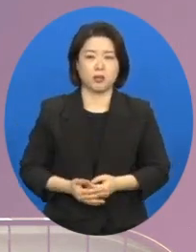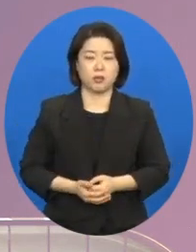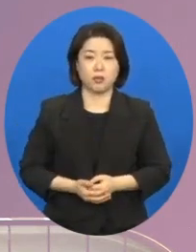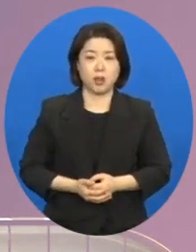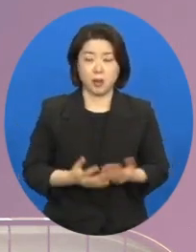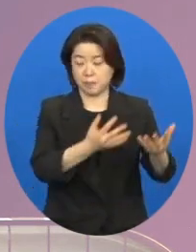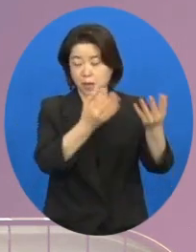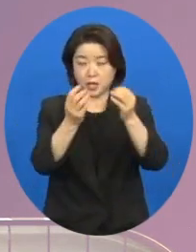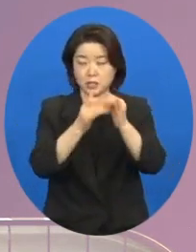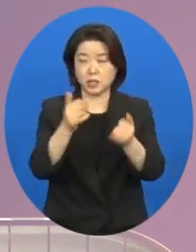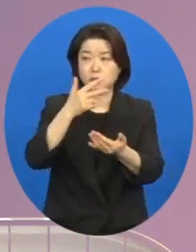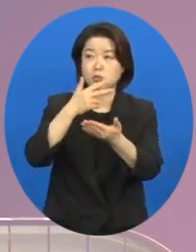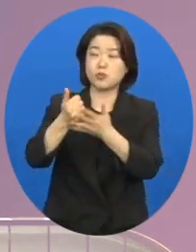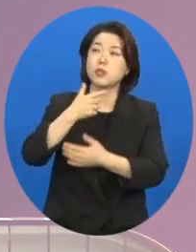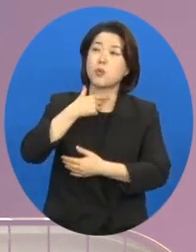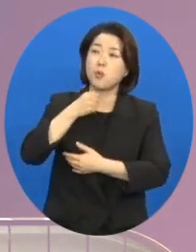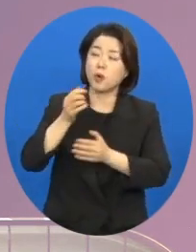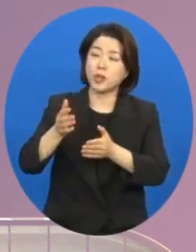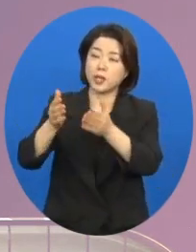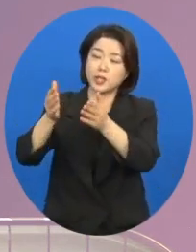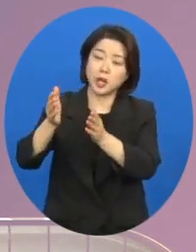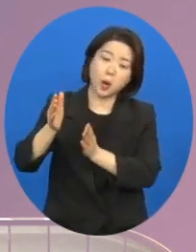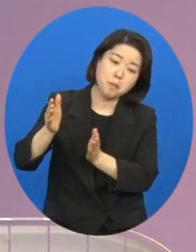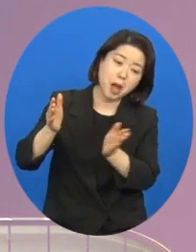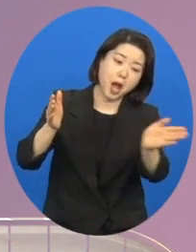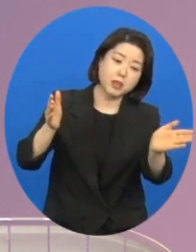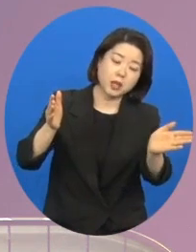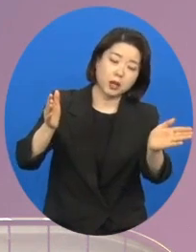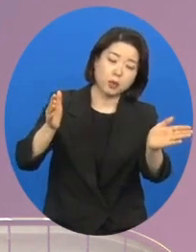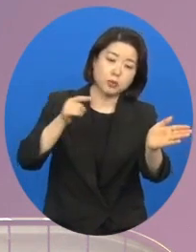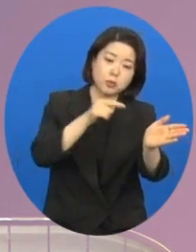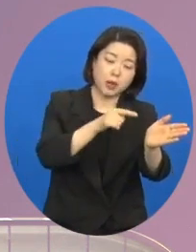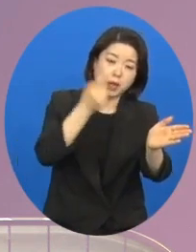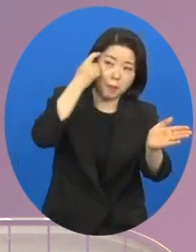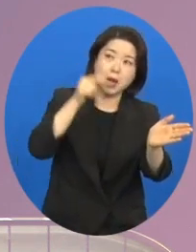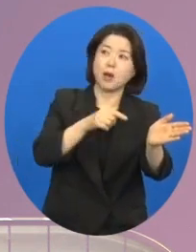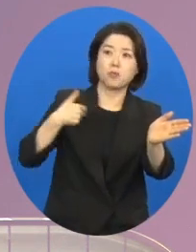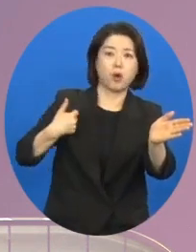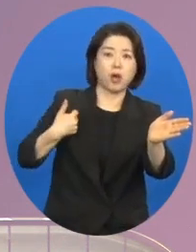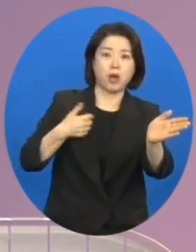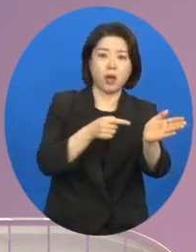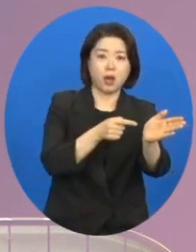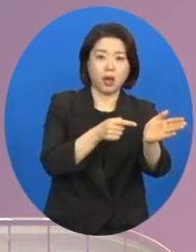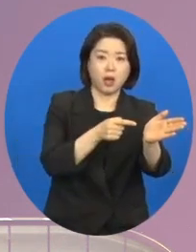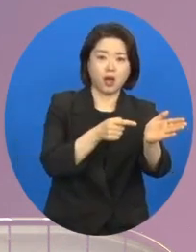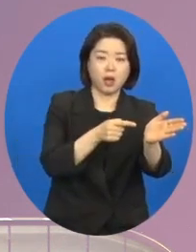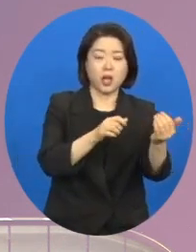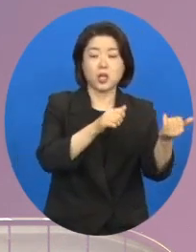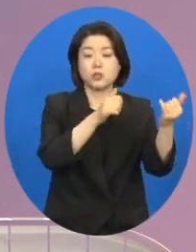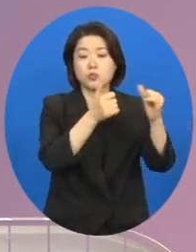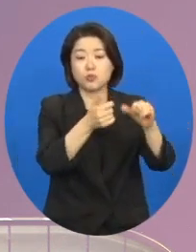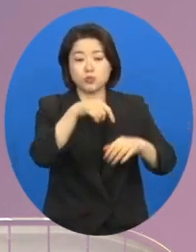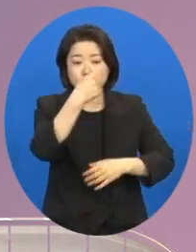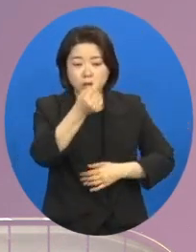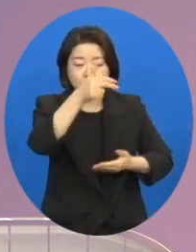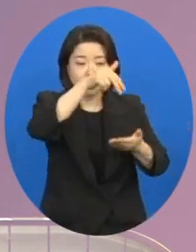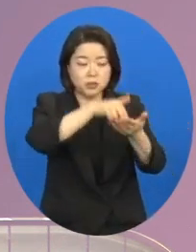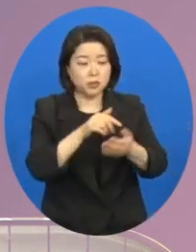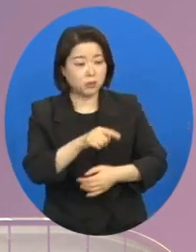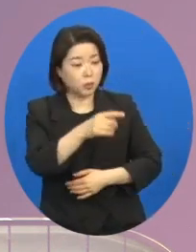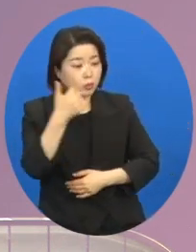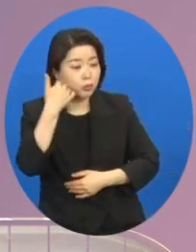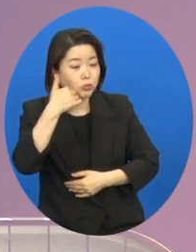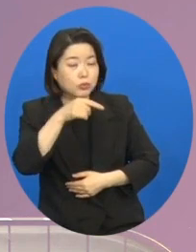원하신 길과 정반대 방향을 가고도 알아차리지 못합니다. 죽은 다음에 섰는데 넌